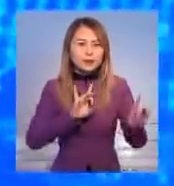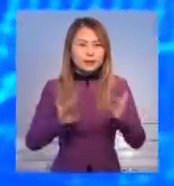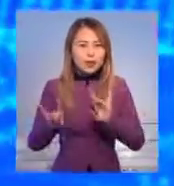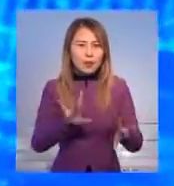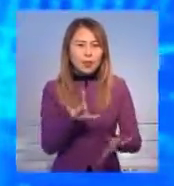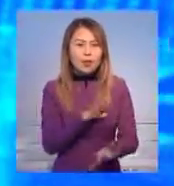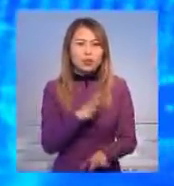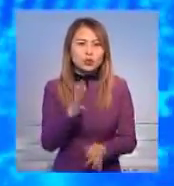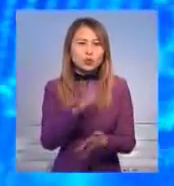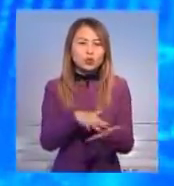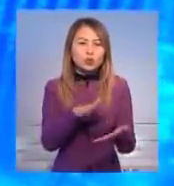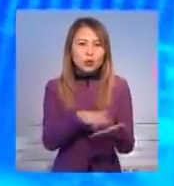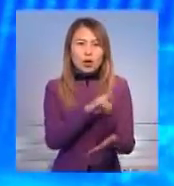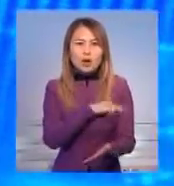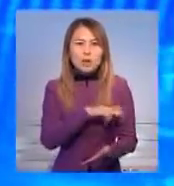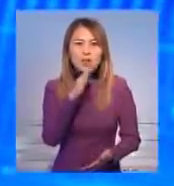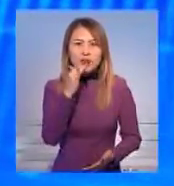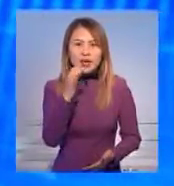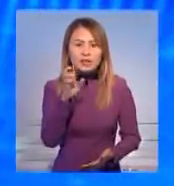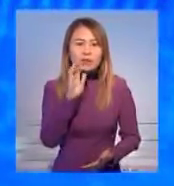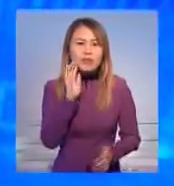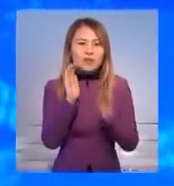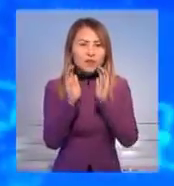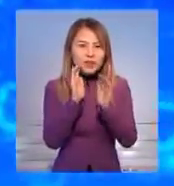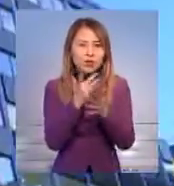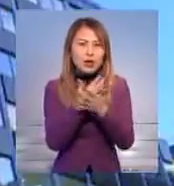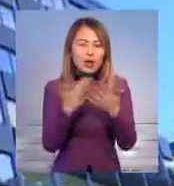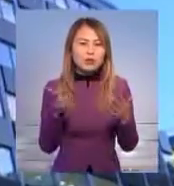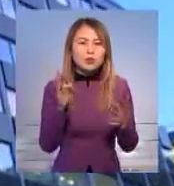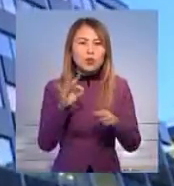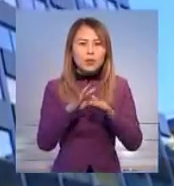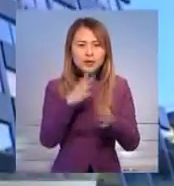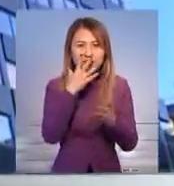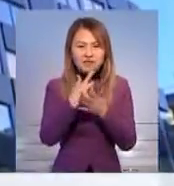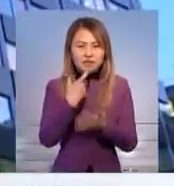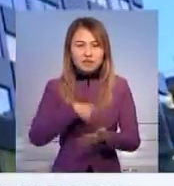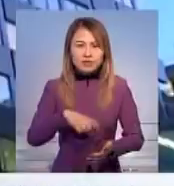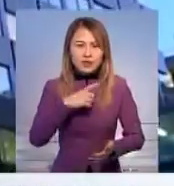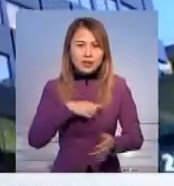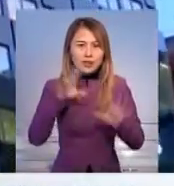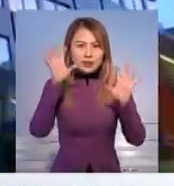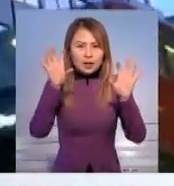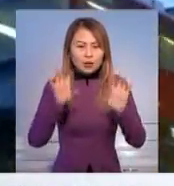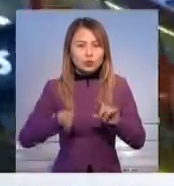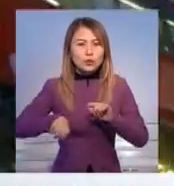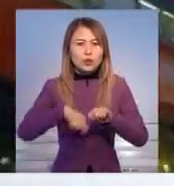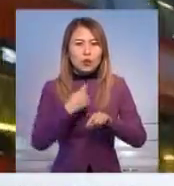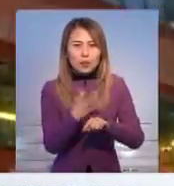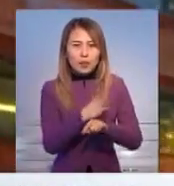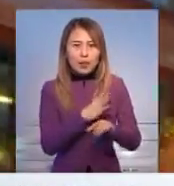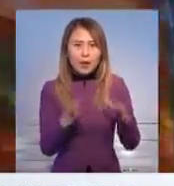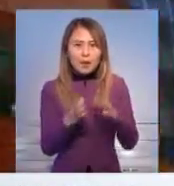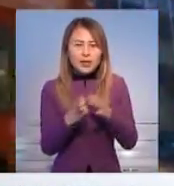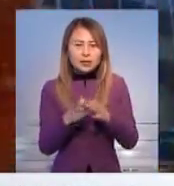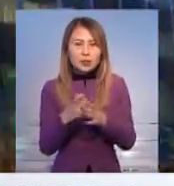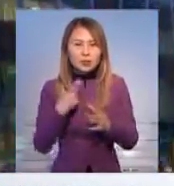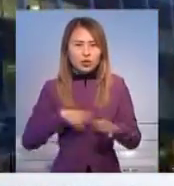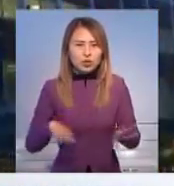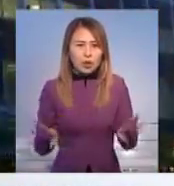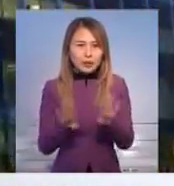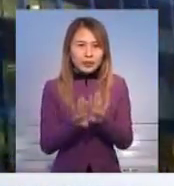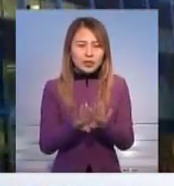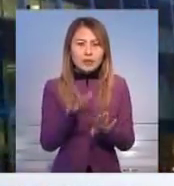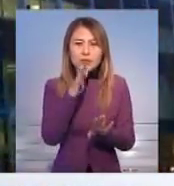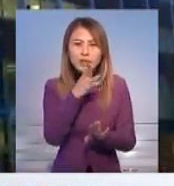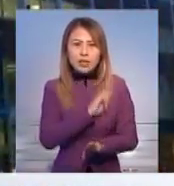айналысқан. Кейін осы істі жүргізу барысында Facebook қолданушыларының жеке мәліметтерін заңсыз пайдаланды деп басы дауға қалды. Компанияның өзі